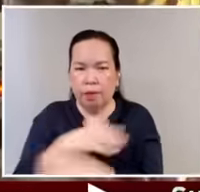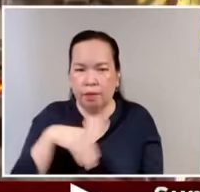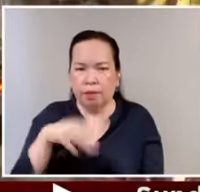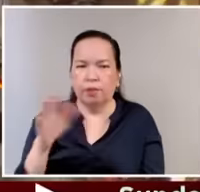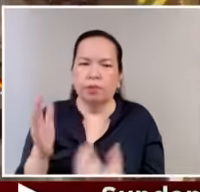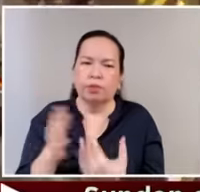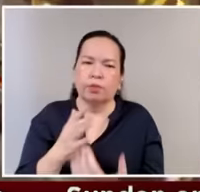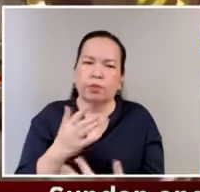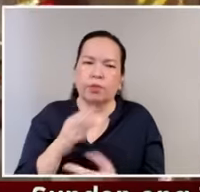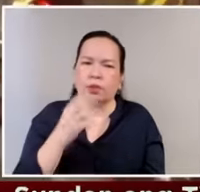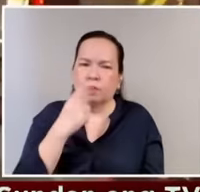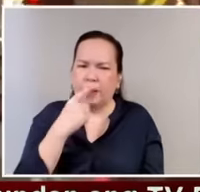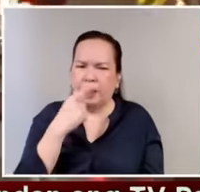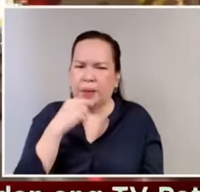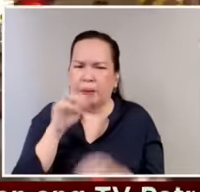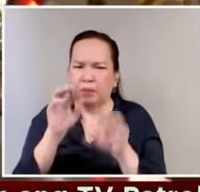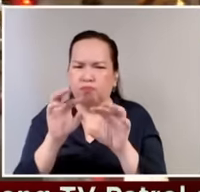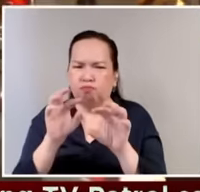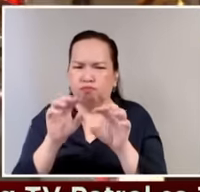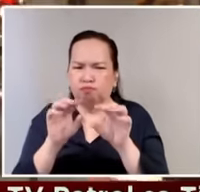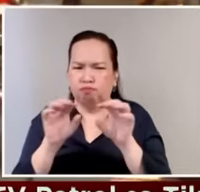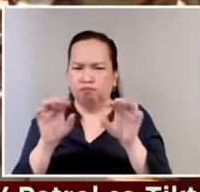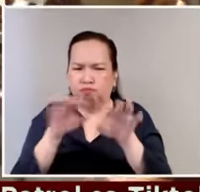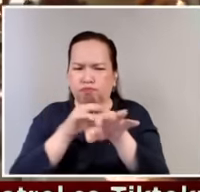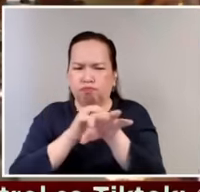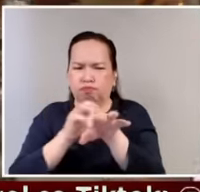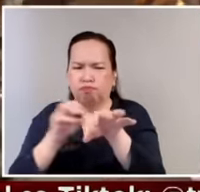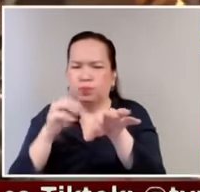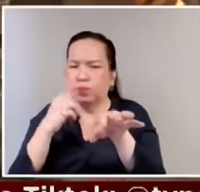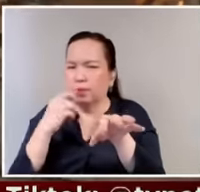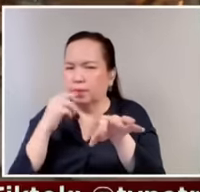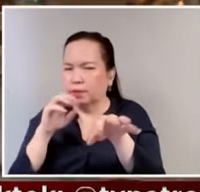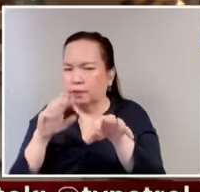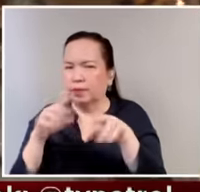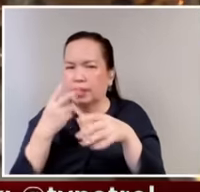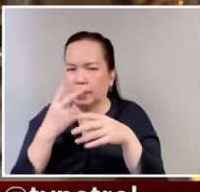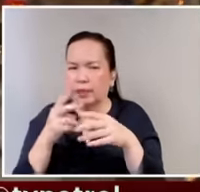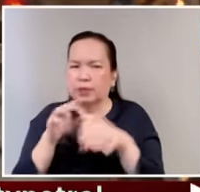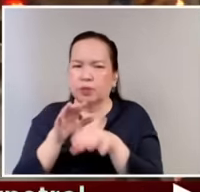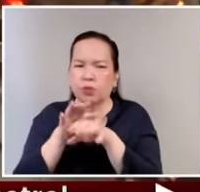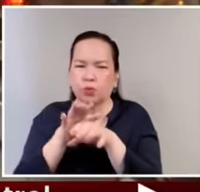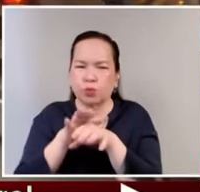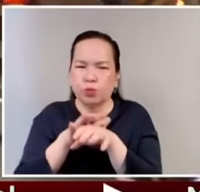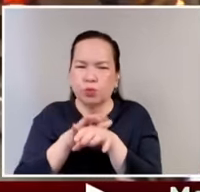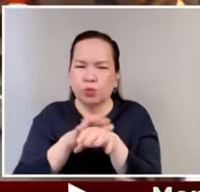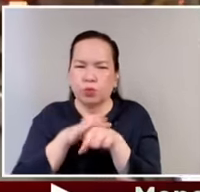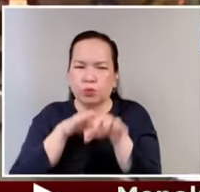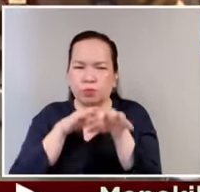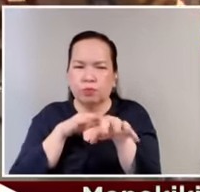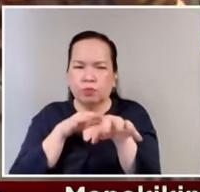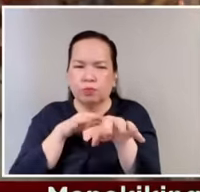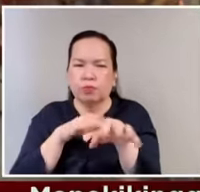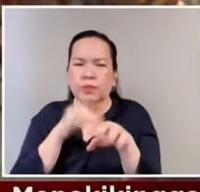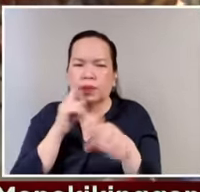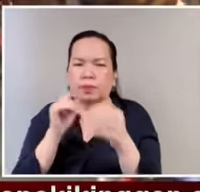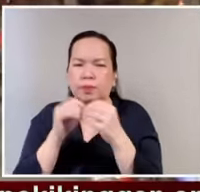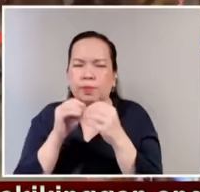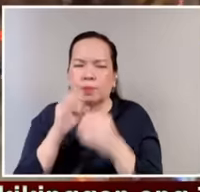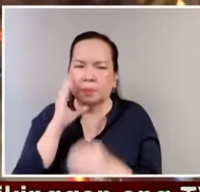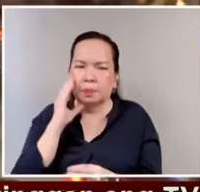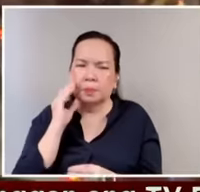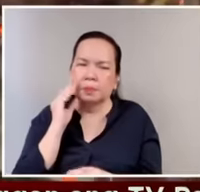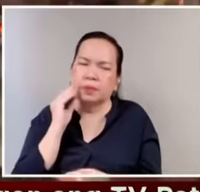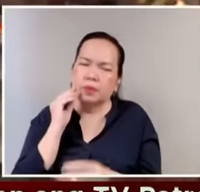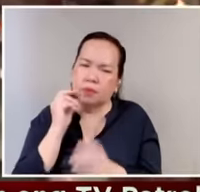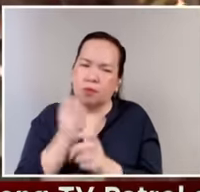ng mga sasakyang nata-traffic pa-uwi. Kaya naman mabagal na rin ang usad ng biyahe at inaasahang mas mararamdaman ang pagbigat ng traffic bago ang